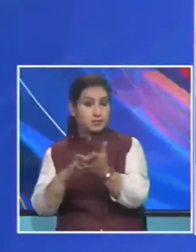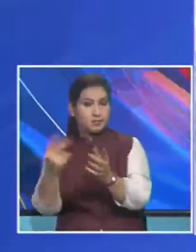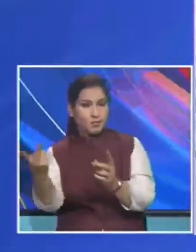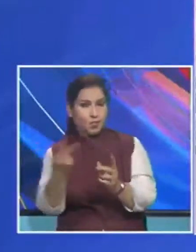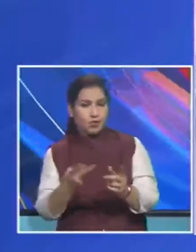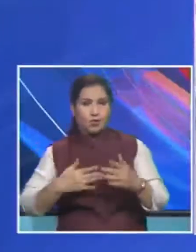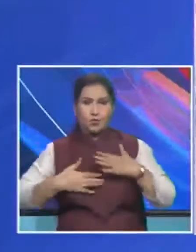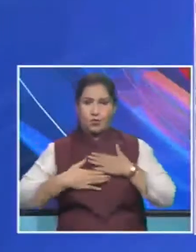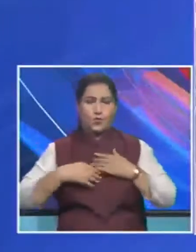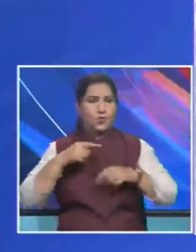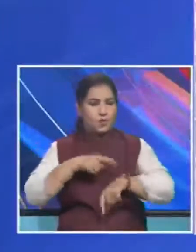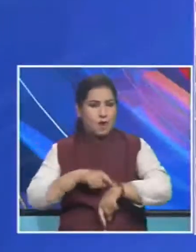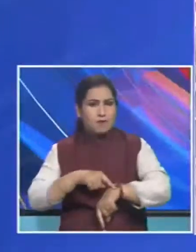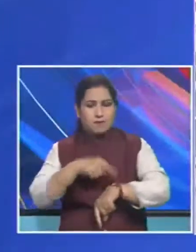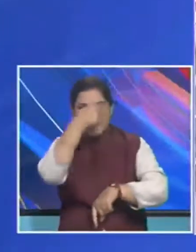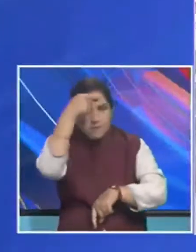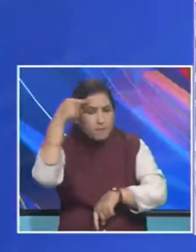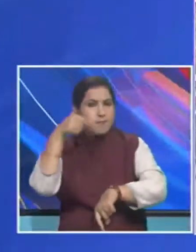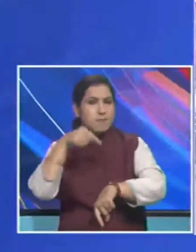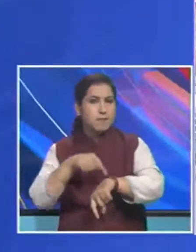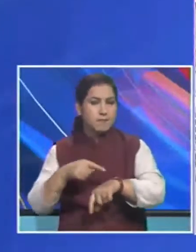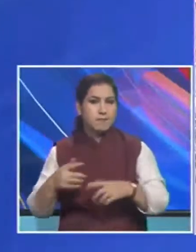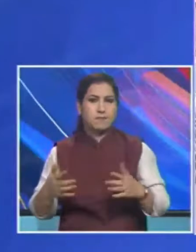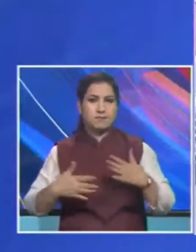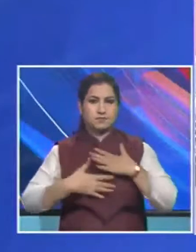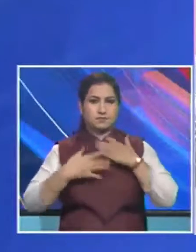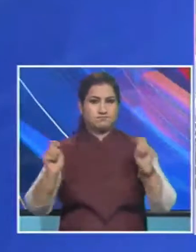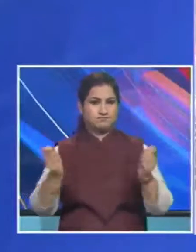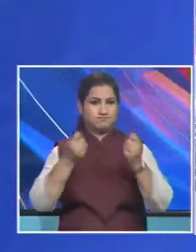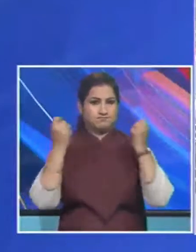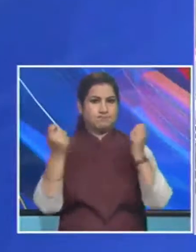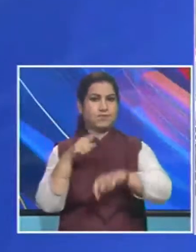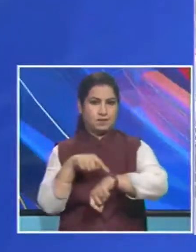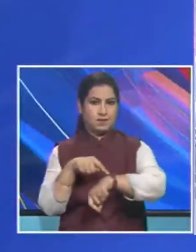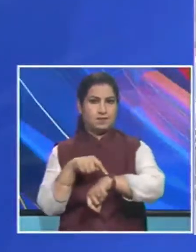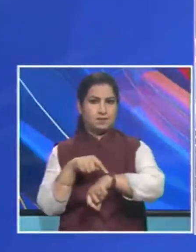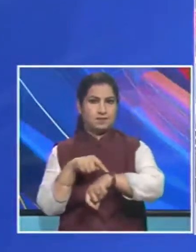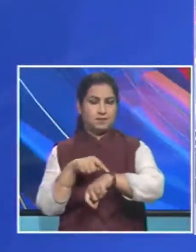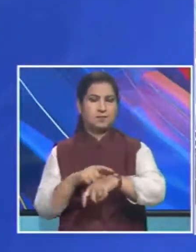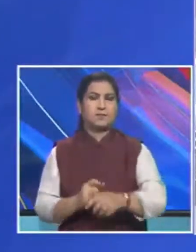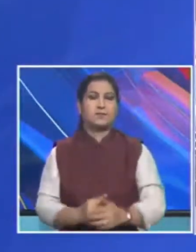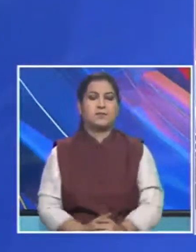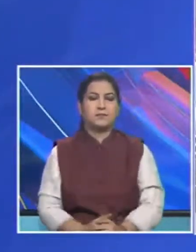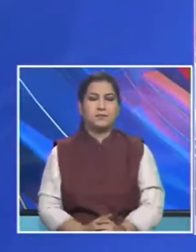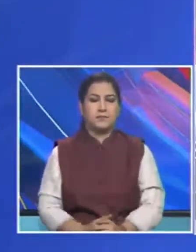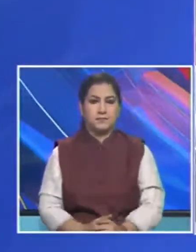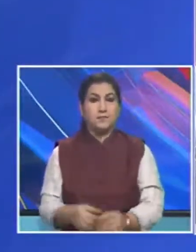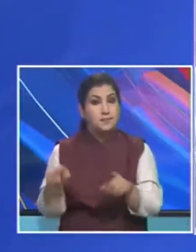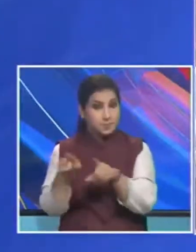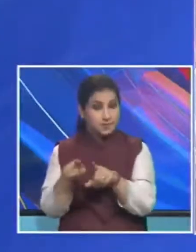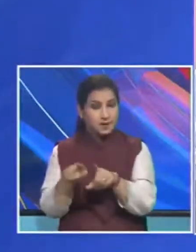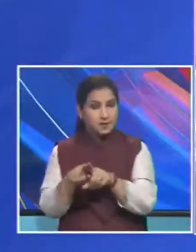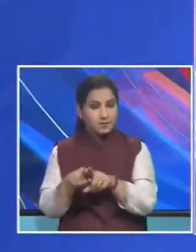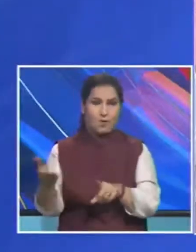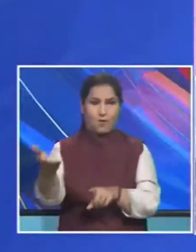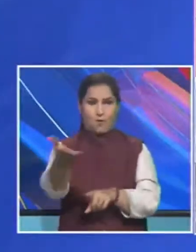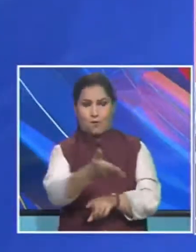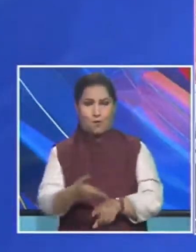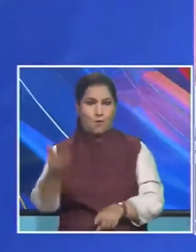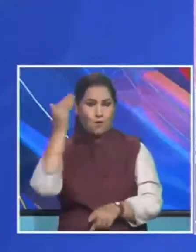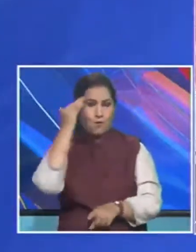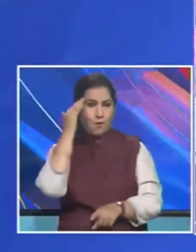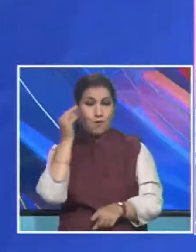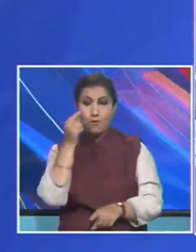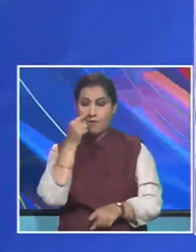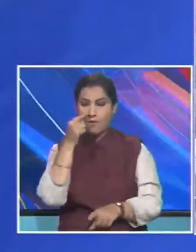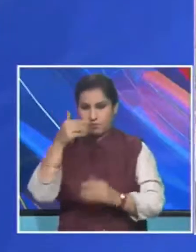a joyous and celebratory moment for Srimati Murmu, but also knowing that she has a task